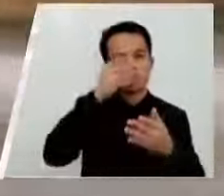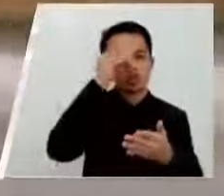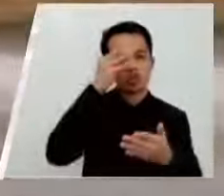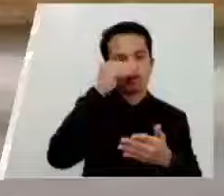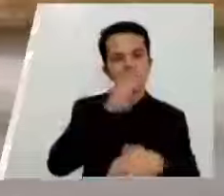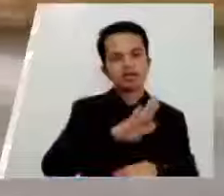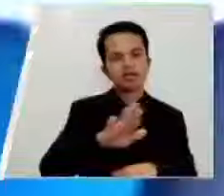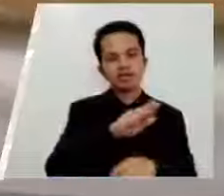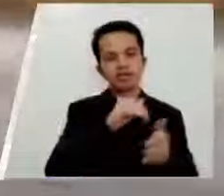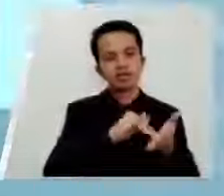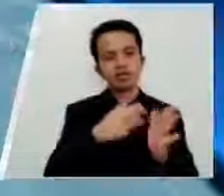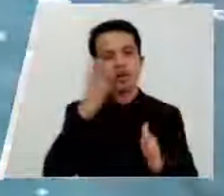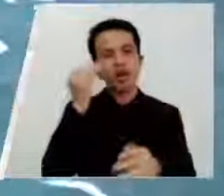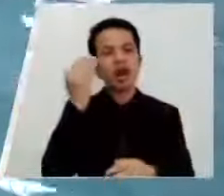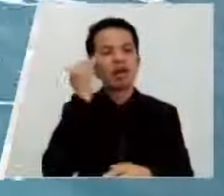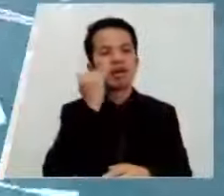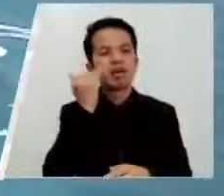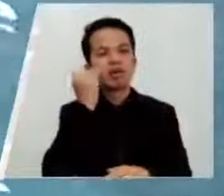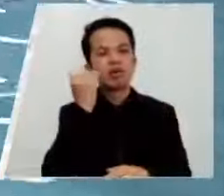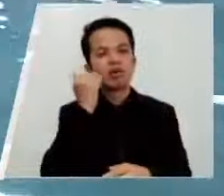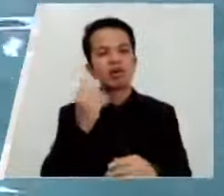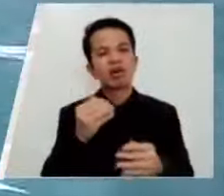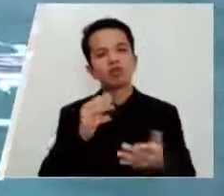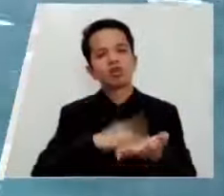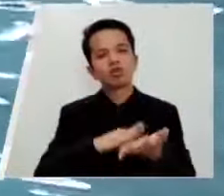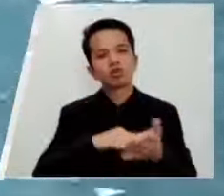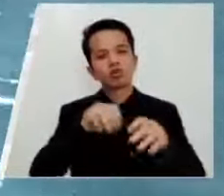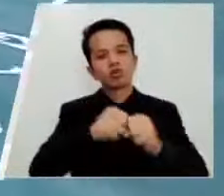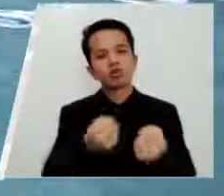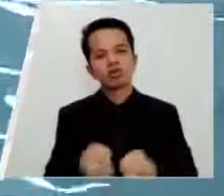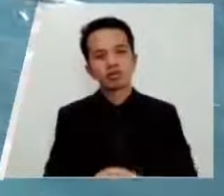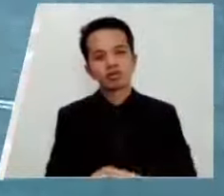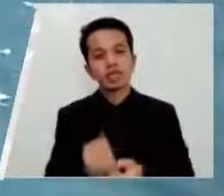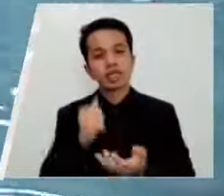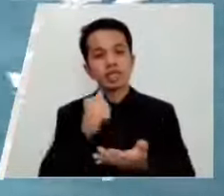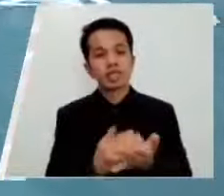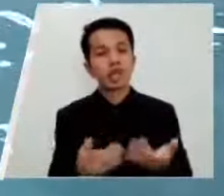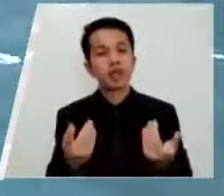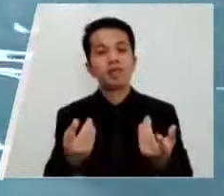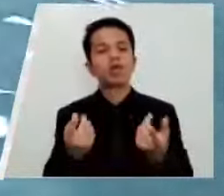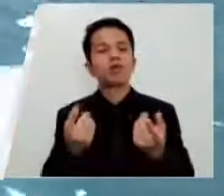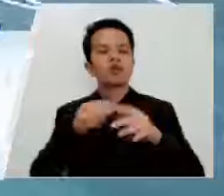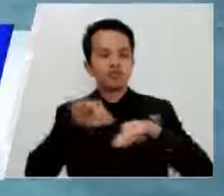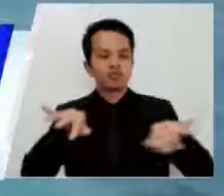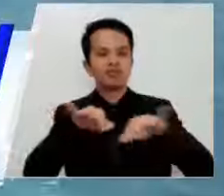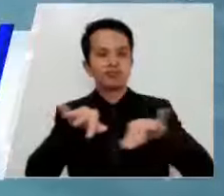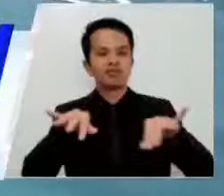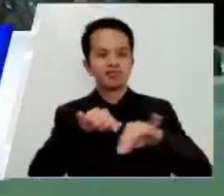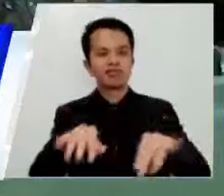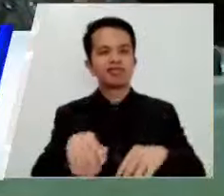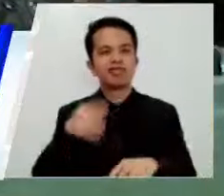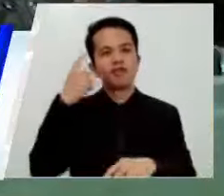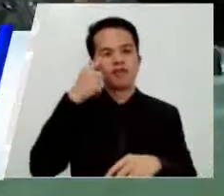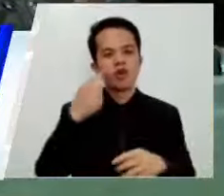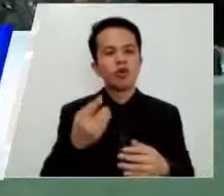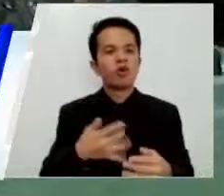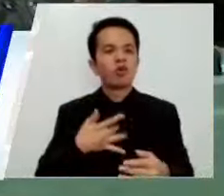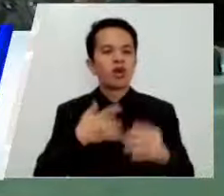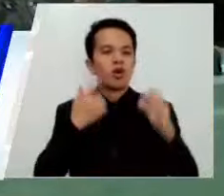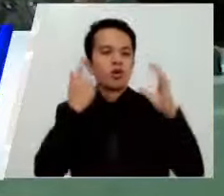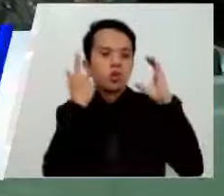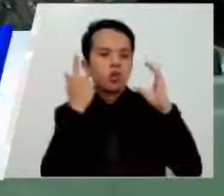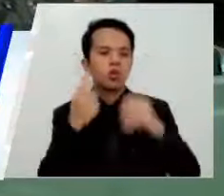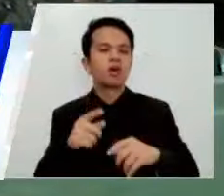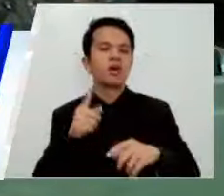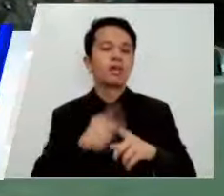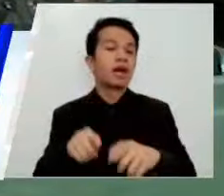kulang na school break. Ang iba naman, sa swimming pool nagtatampisaw para mapreskuhan. Pero nagpaalala